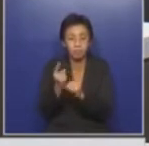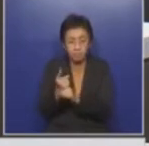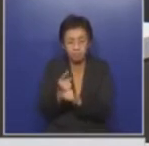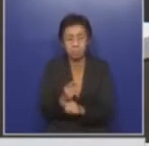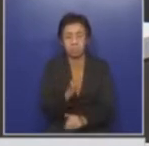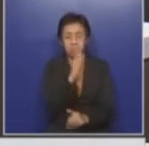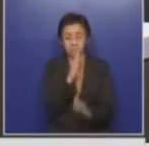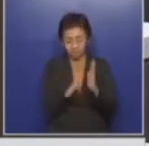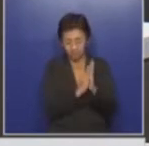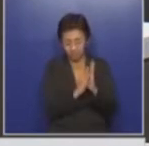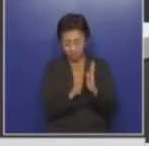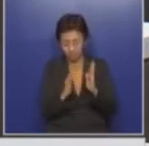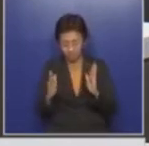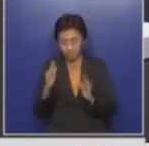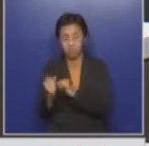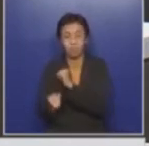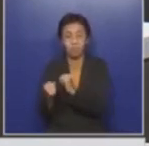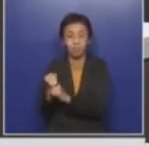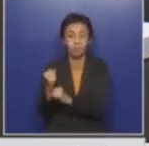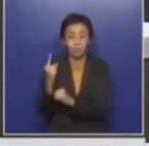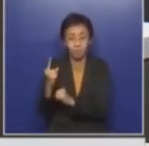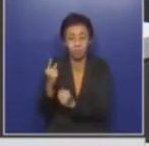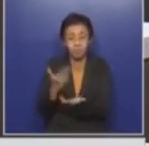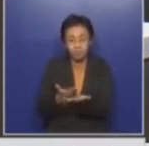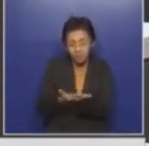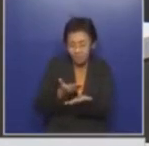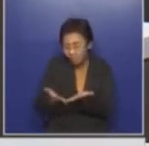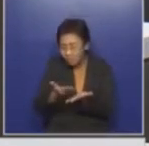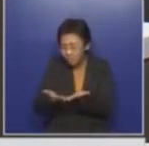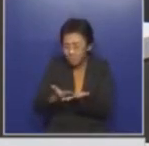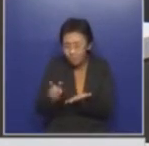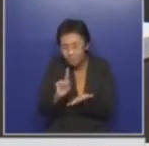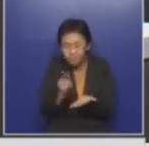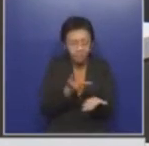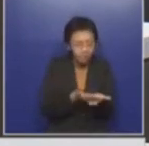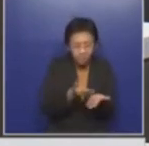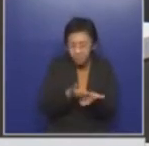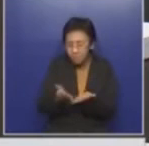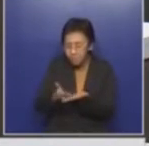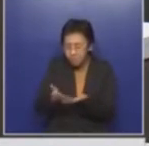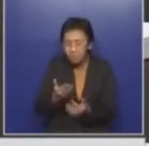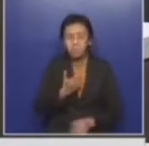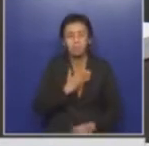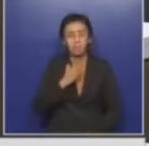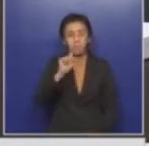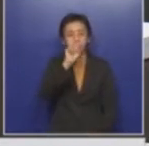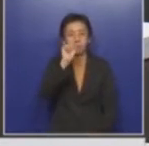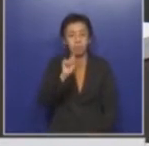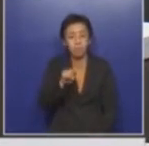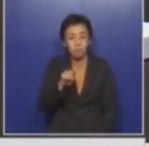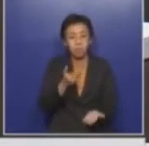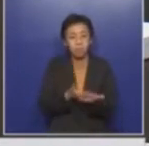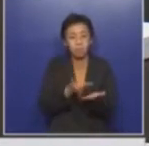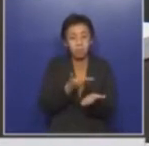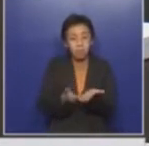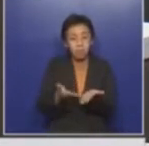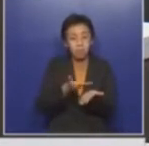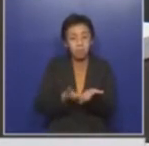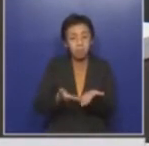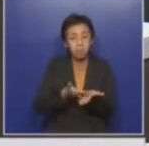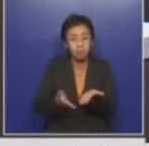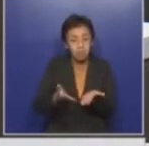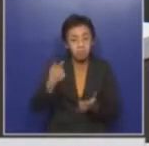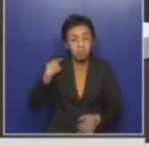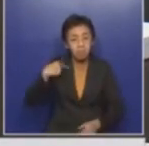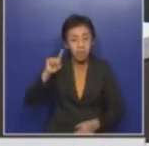นี่ยที่สำนักงบประมาณบอกว่าจะใช้เงินเพื่อนี้เพื่อนี้คำถามก็คือว่าใช้ไปแล้วเนี่ยเกิดผลตามนั้นจริงห